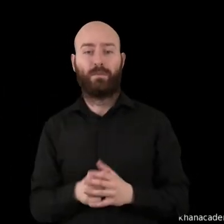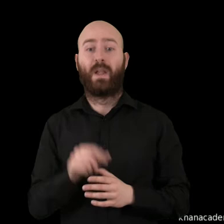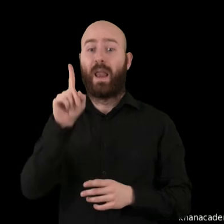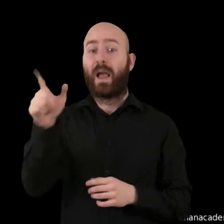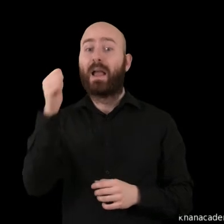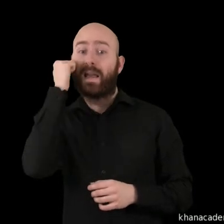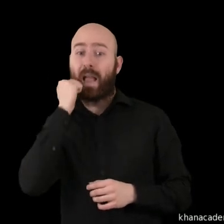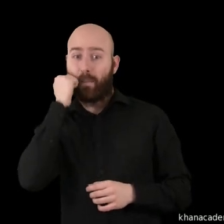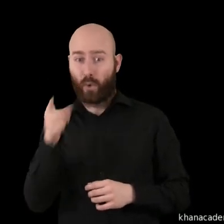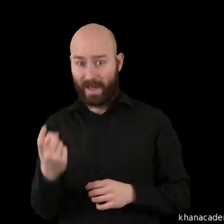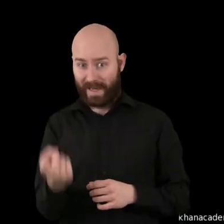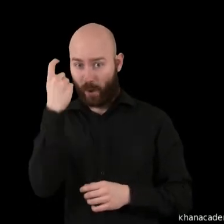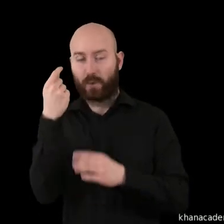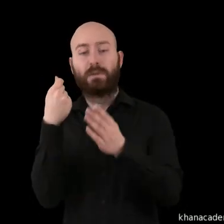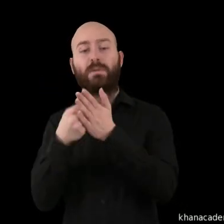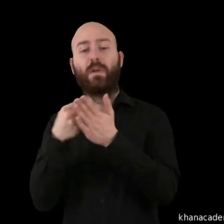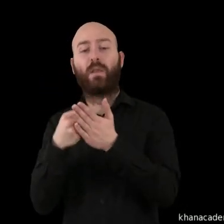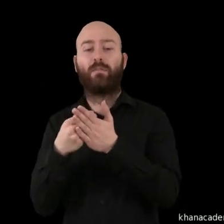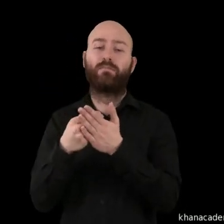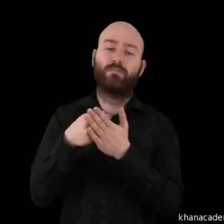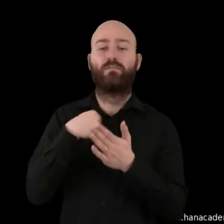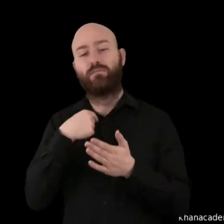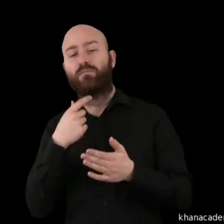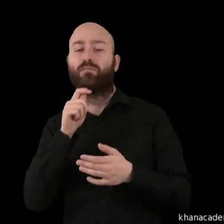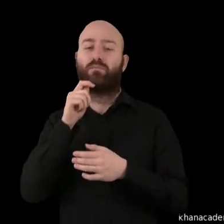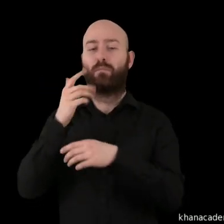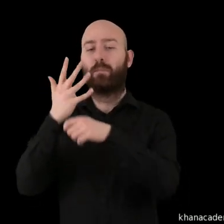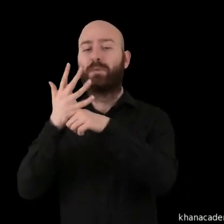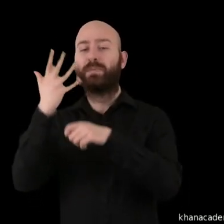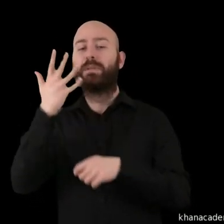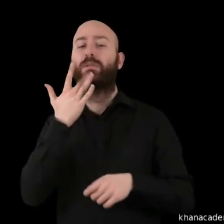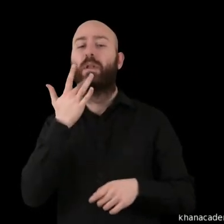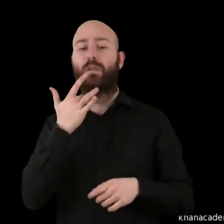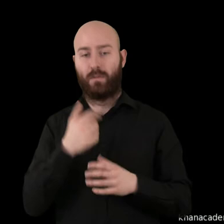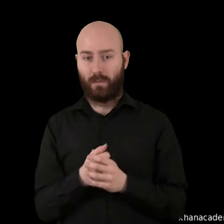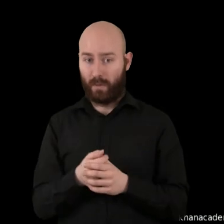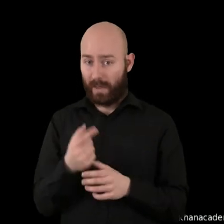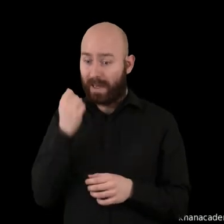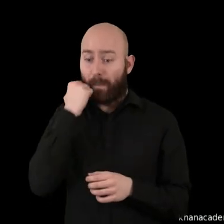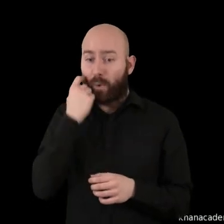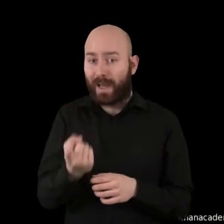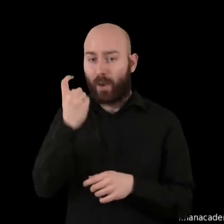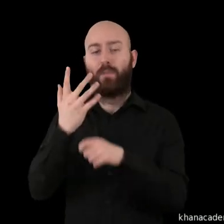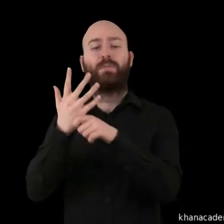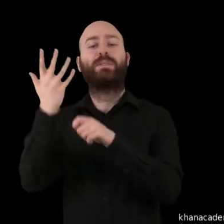dolarów. A cena jabłek wynosi wtedy, powiedzmy, 55 centów za funt.